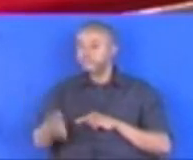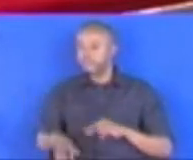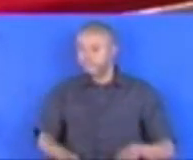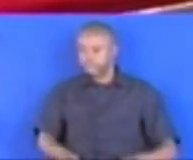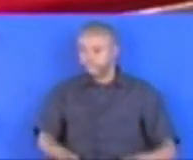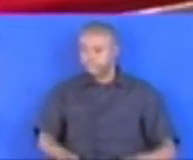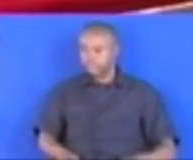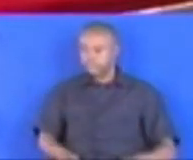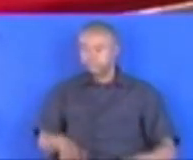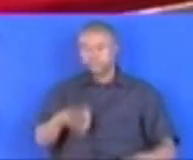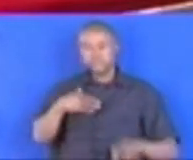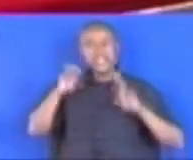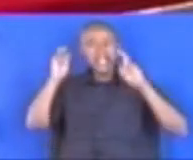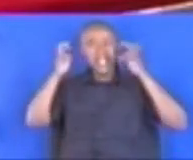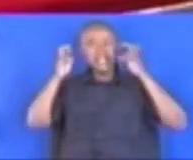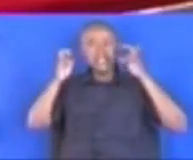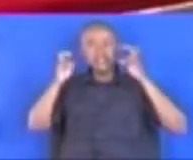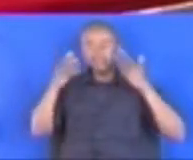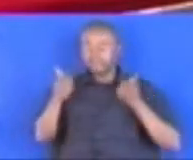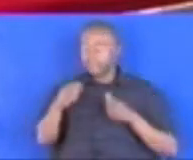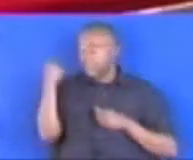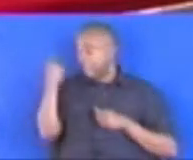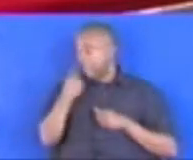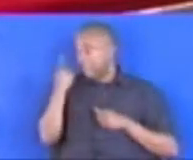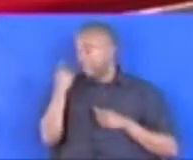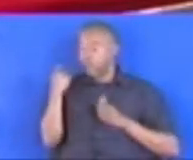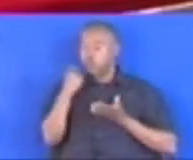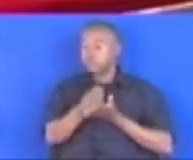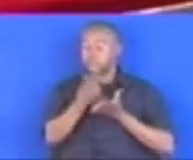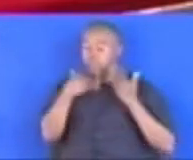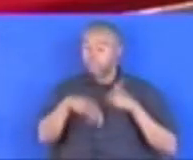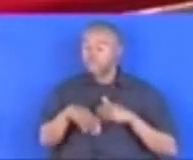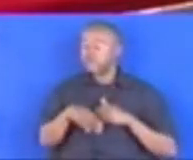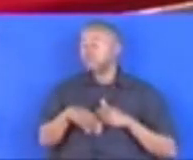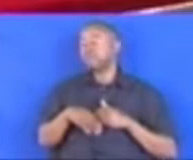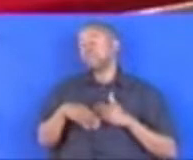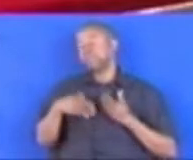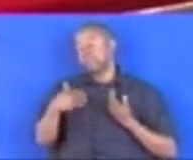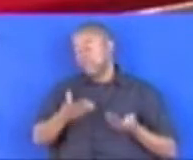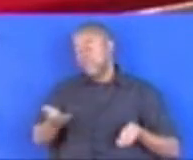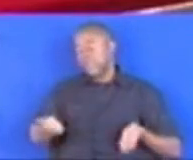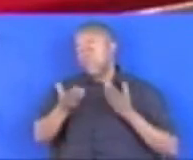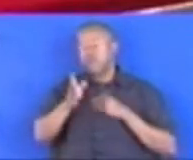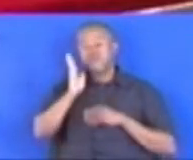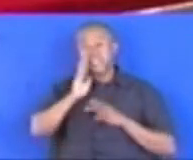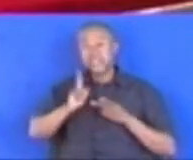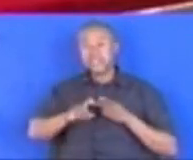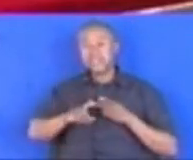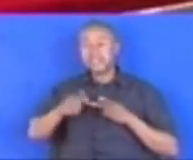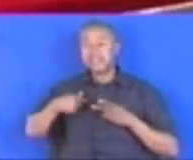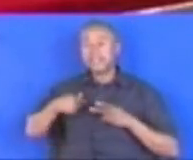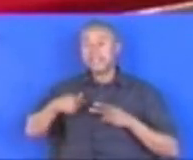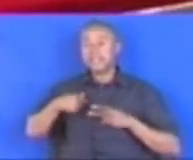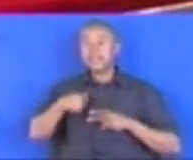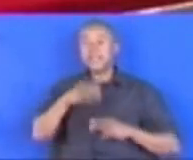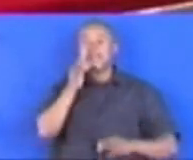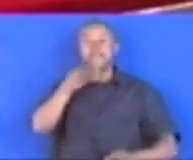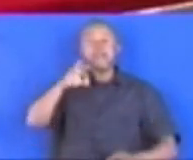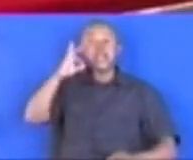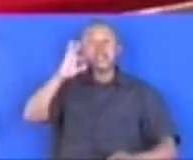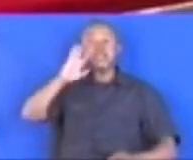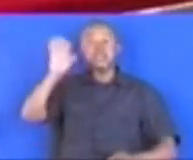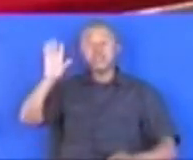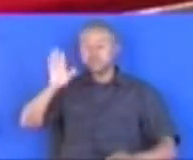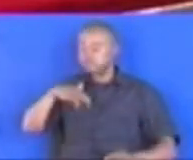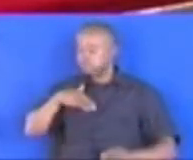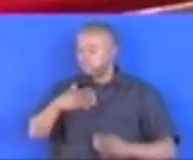Spika, ajenda ya kitaifa ya kuwekeza katika afya na maendeleo ya vijana bale imezinduliwa. Mkakati huu ni 2021-22